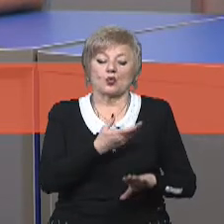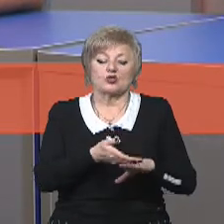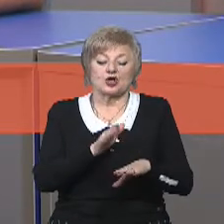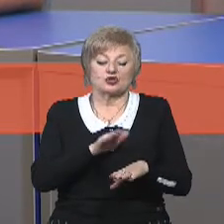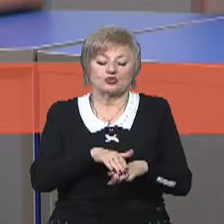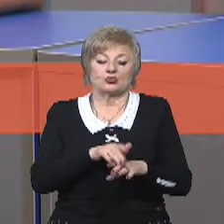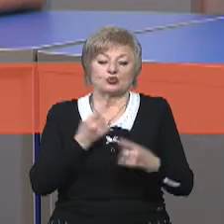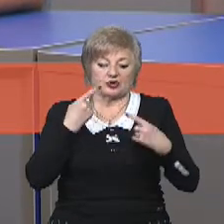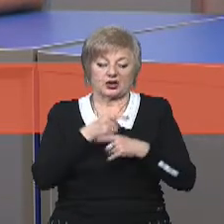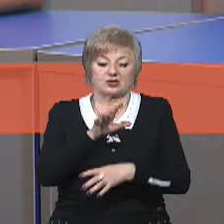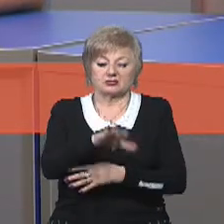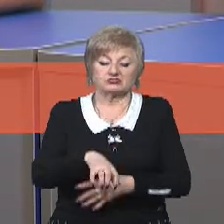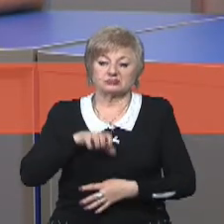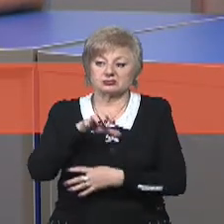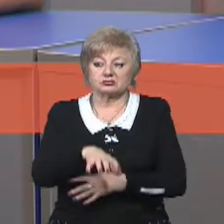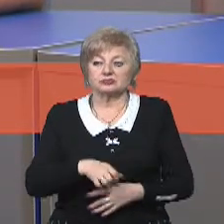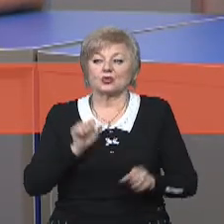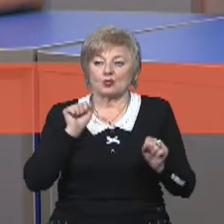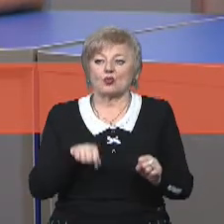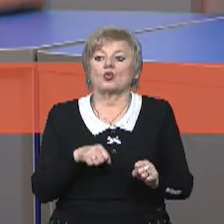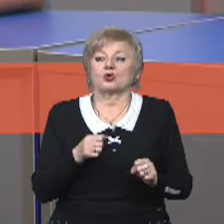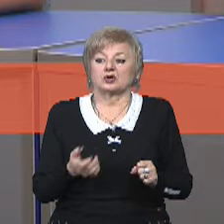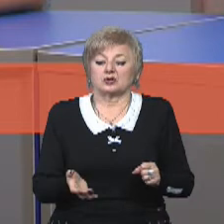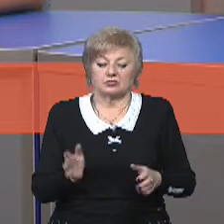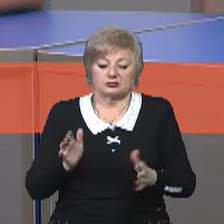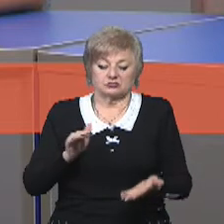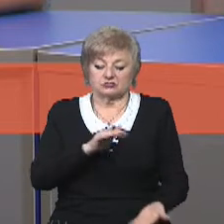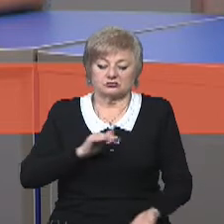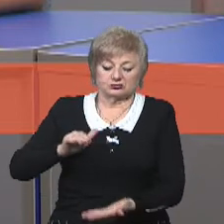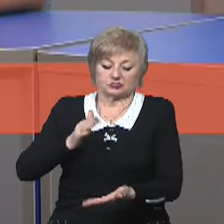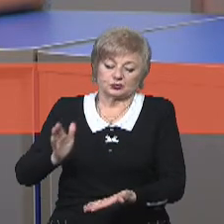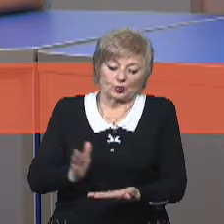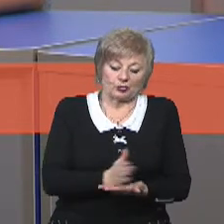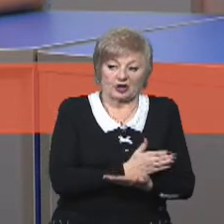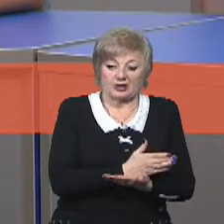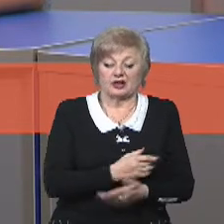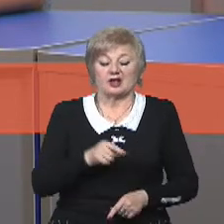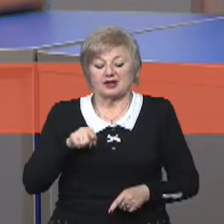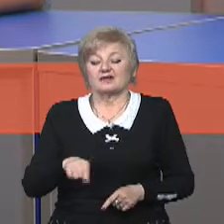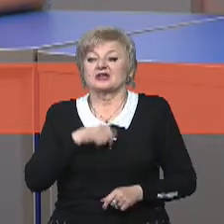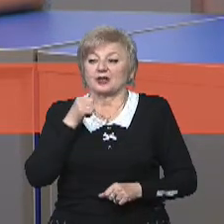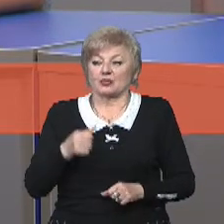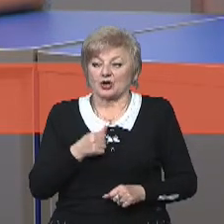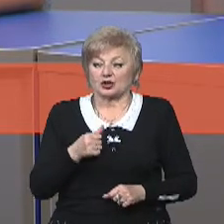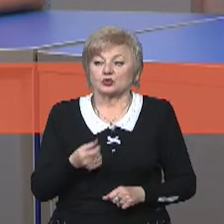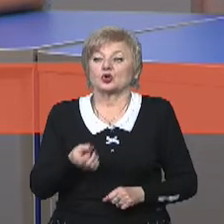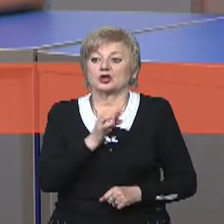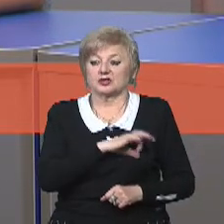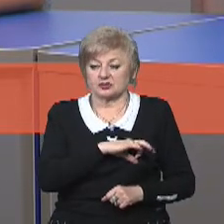і завдяки їй могли знімати великі площі. І в цьому році, завдяки